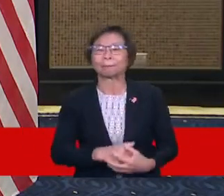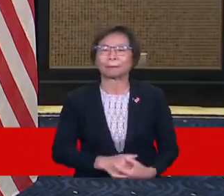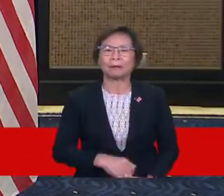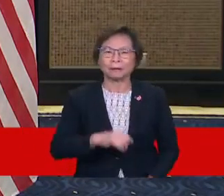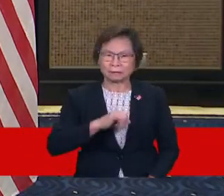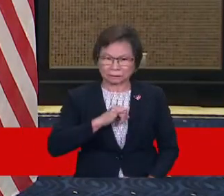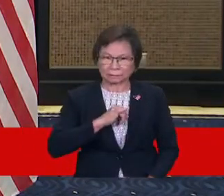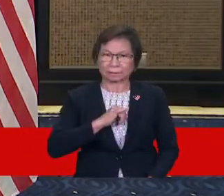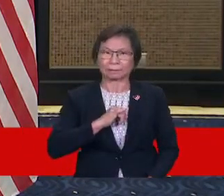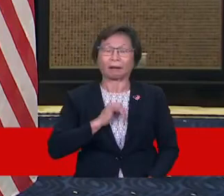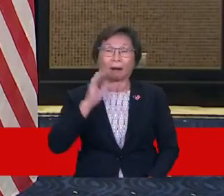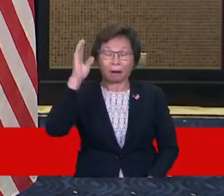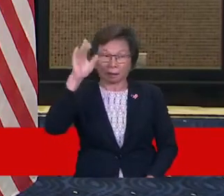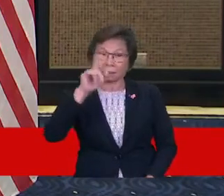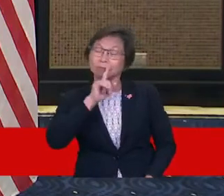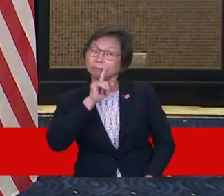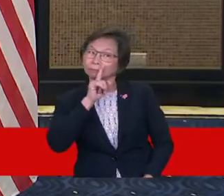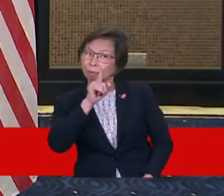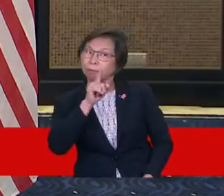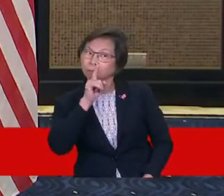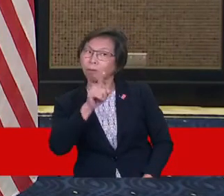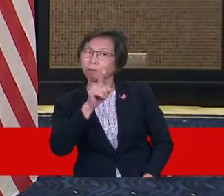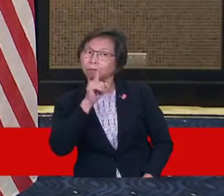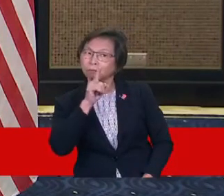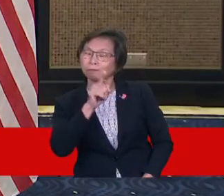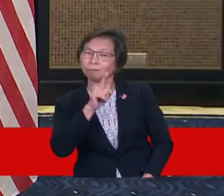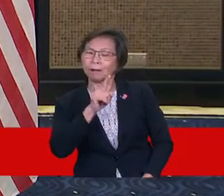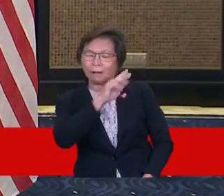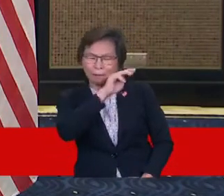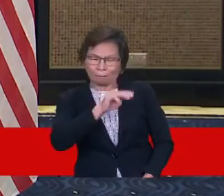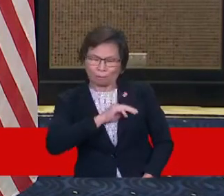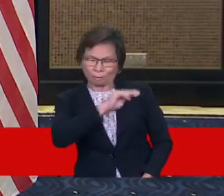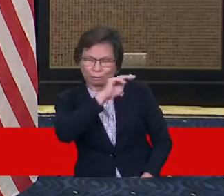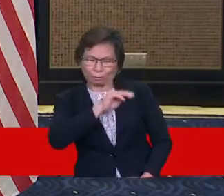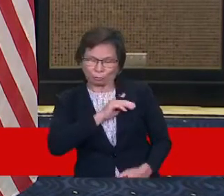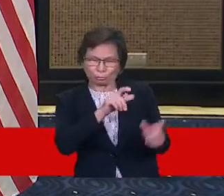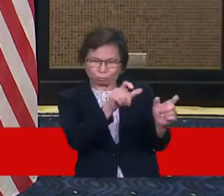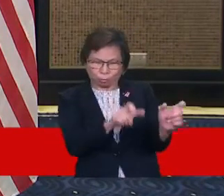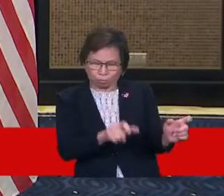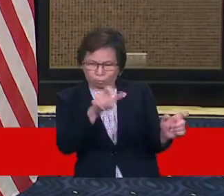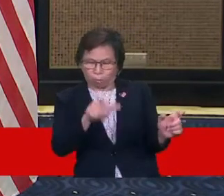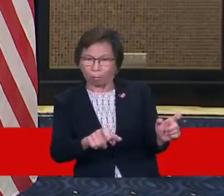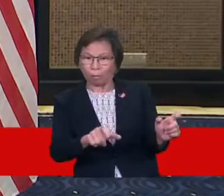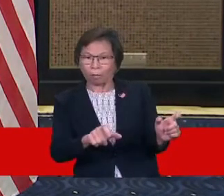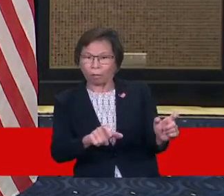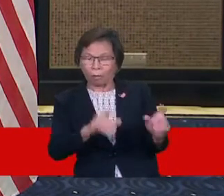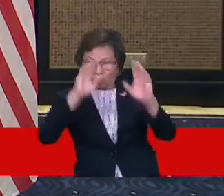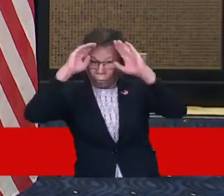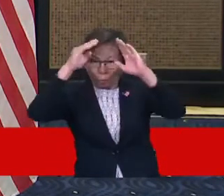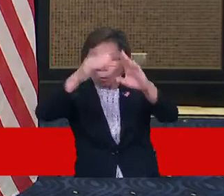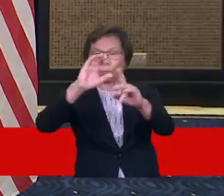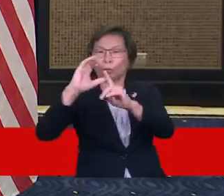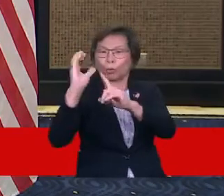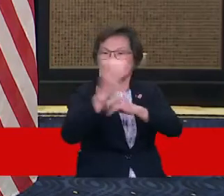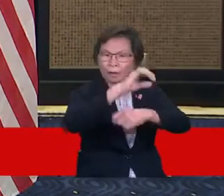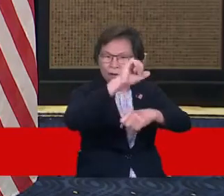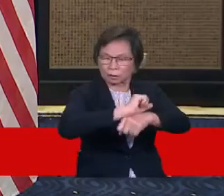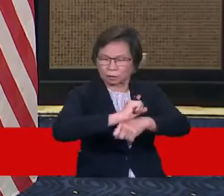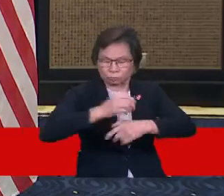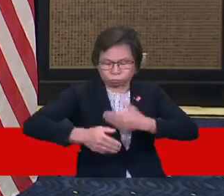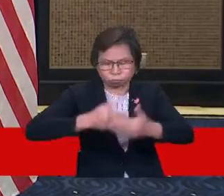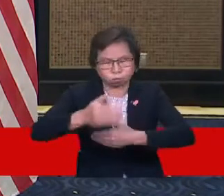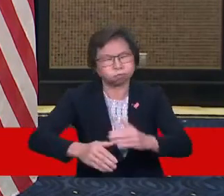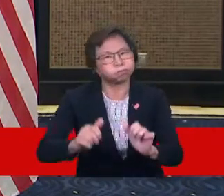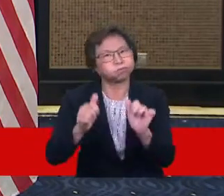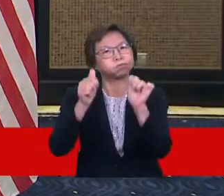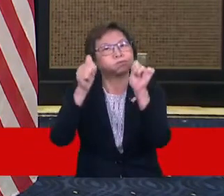saya akan pastikan kabinet ini menekankan budaya kerja berprestasi tinggi